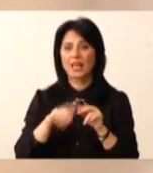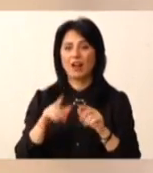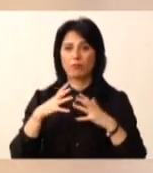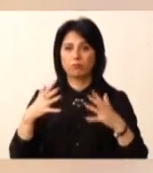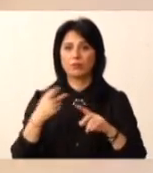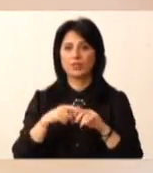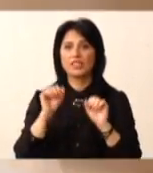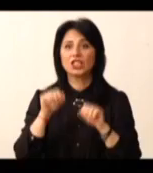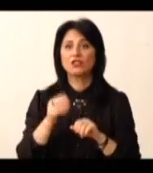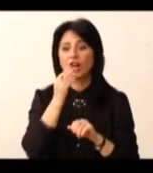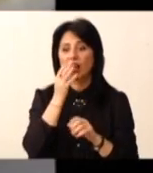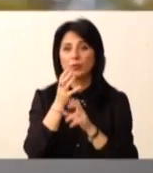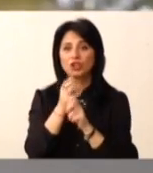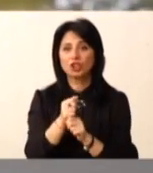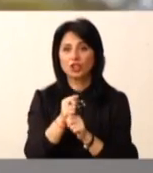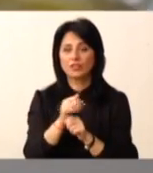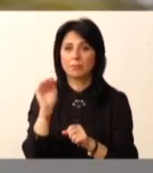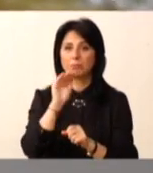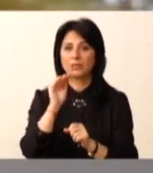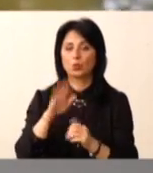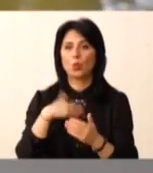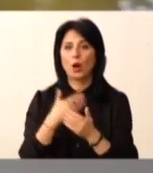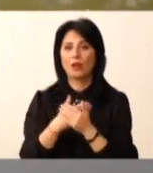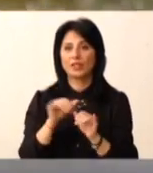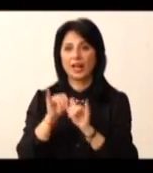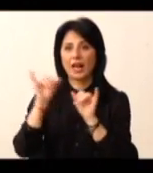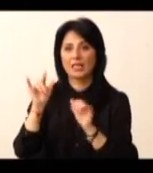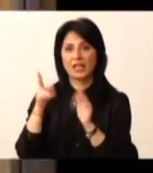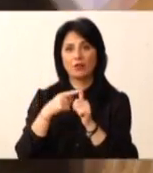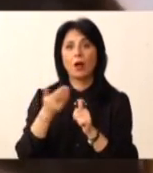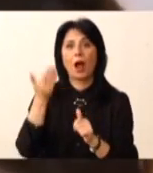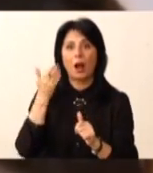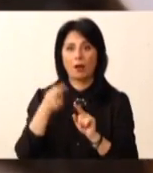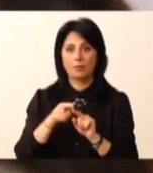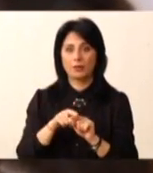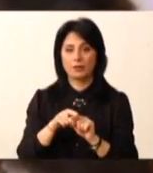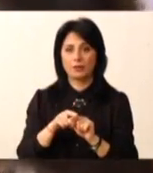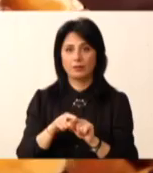საუკეთესო საშუალებად კვების შეზღუდვა და ფიზიკური აქტივობის გაზრდა ითვლებოდა.